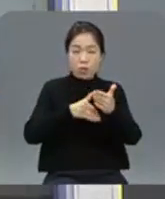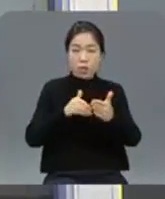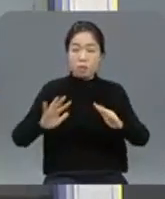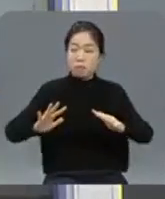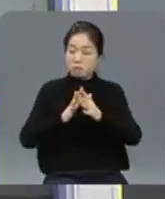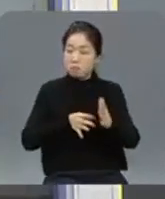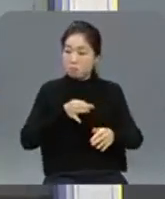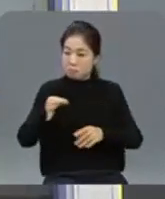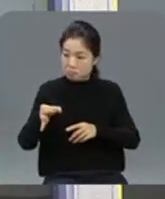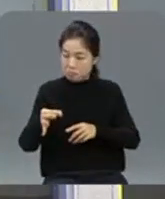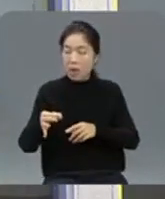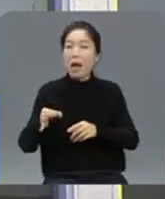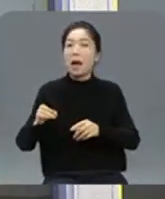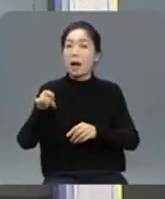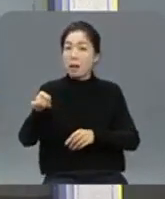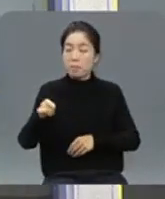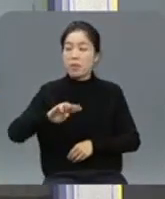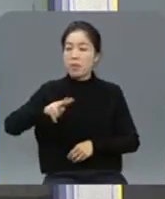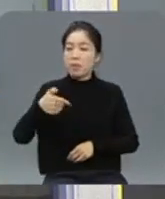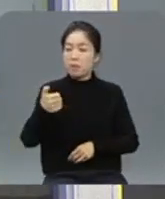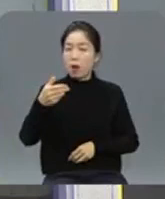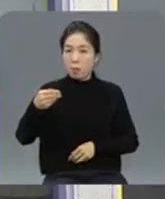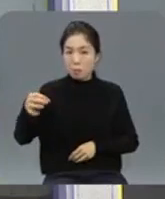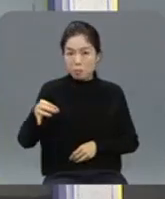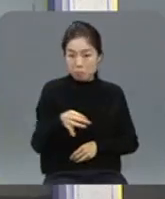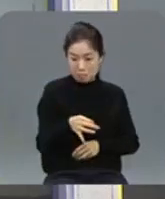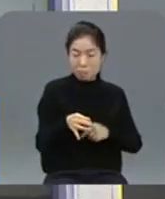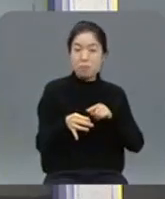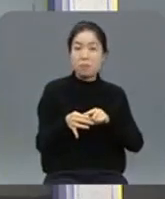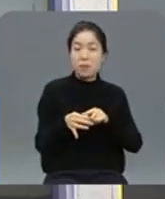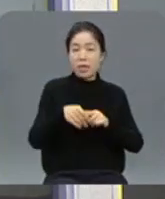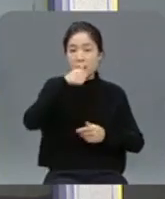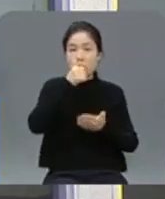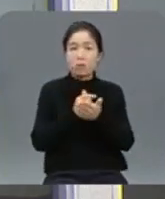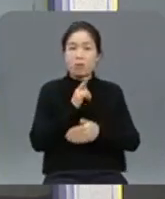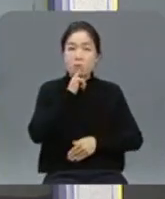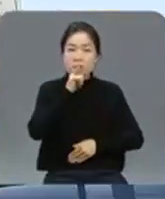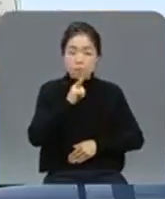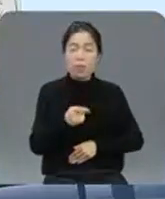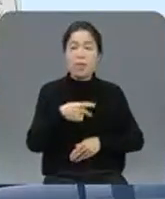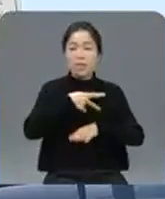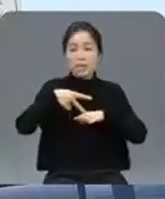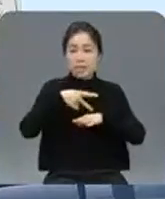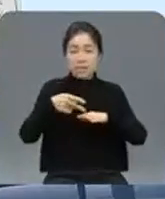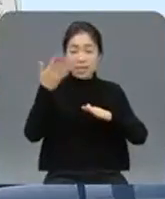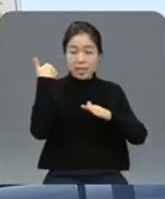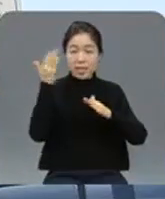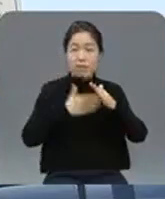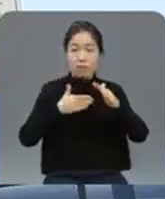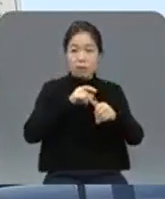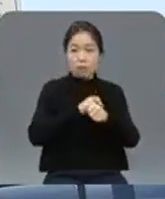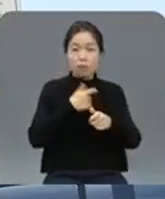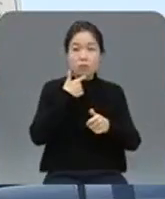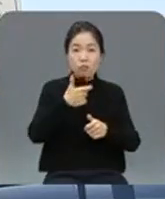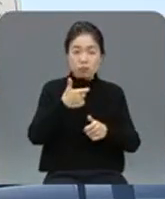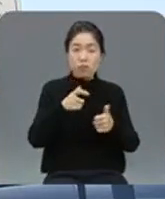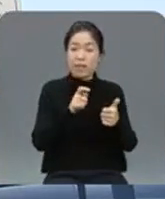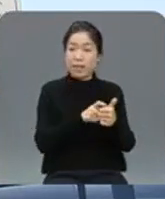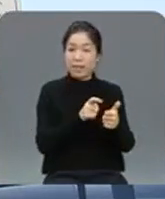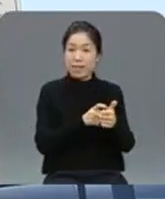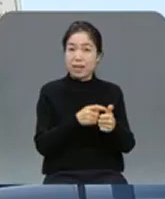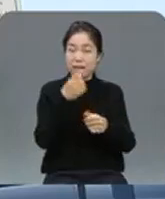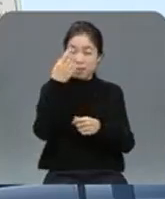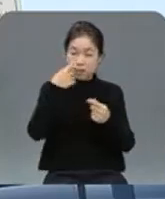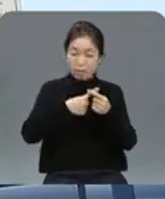지급하고 건설사로부터 터 350만 원을 돌려받은 혐의로 기소된 신안군 전직공무원 예순살 레이 씨에게